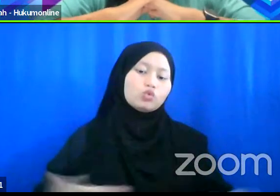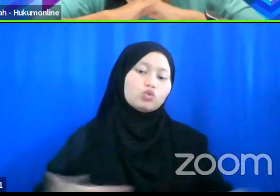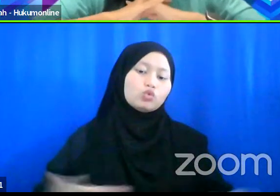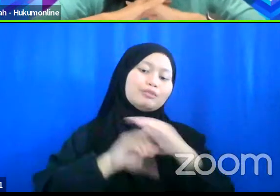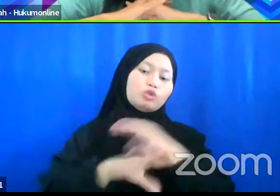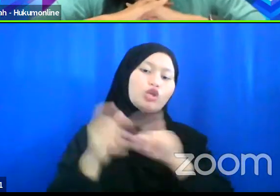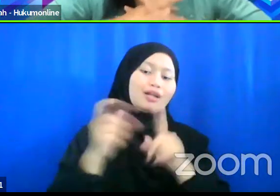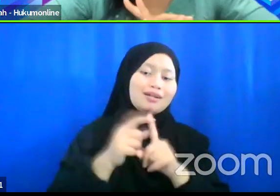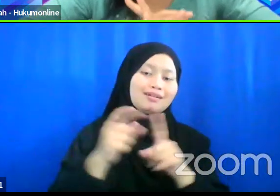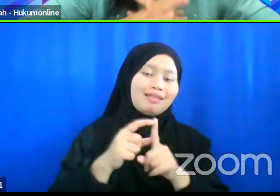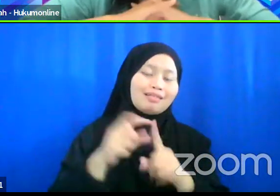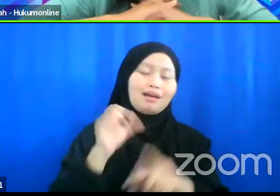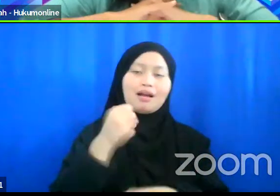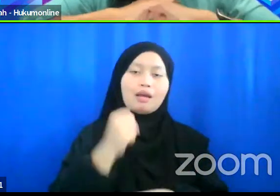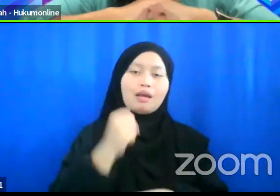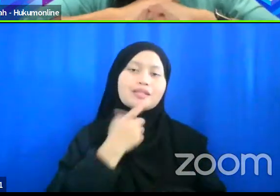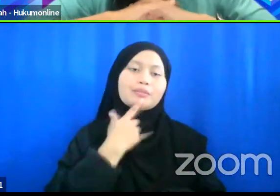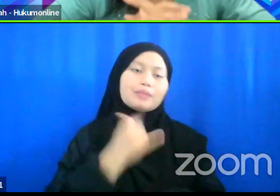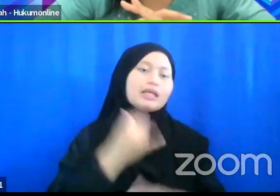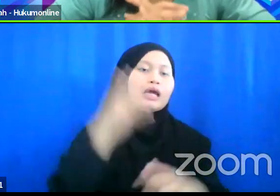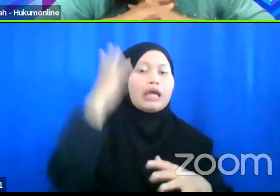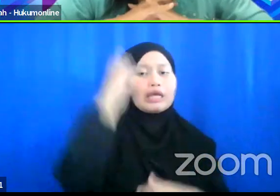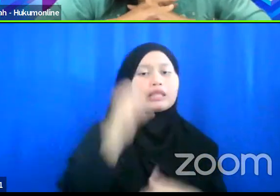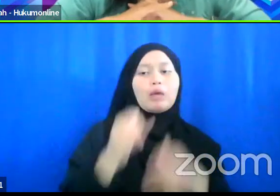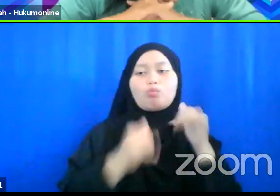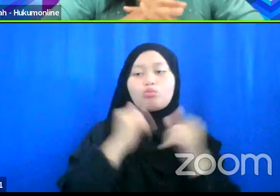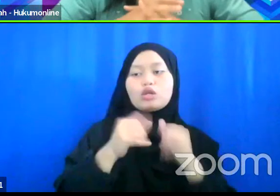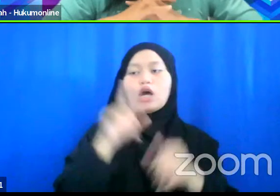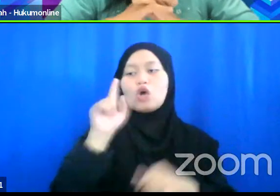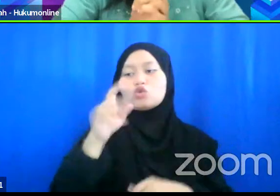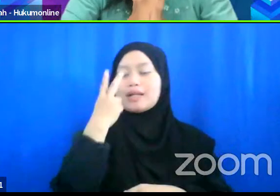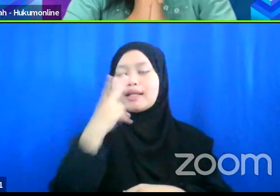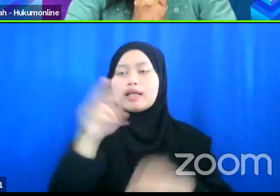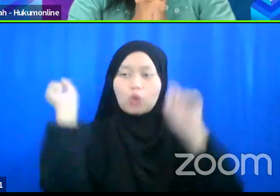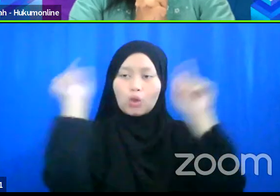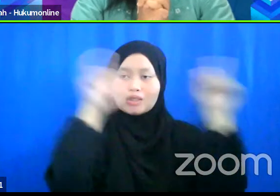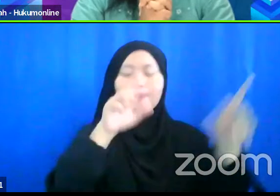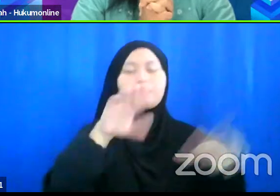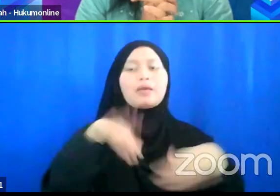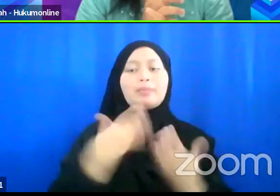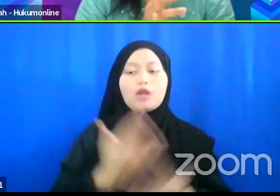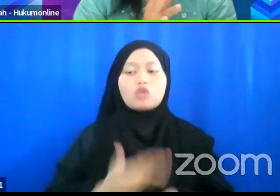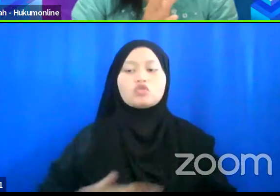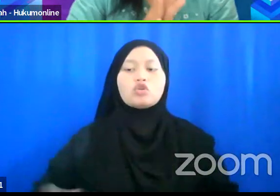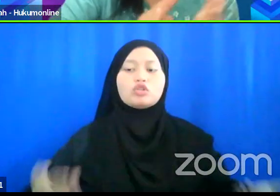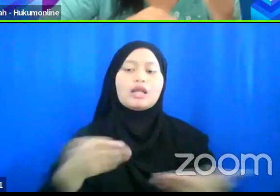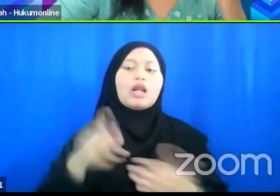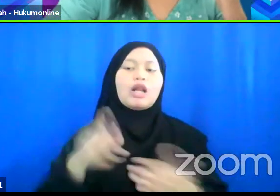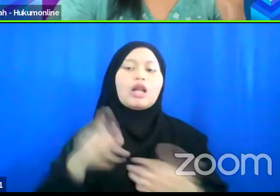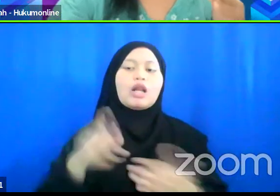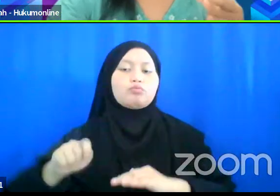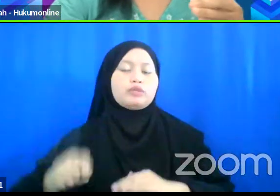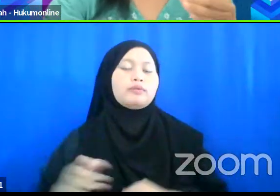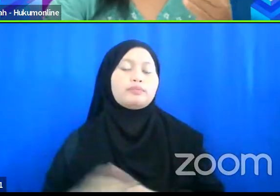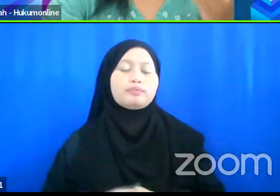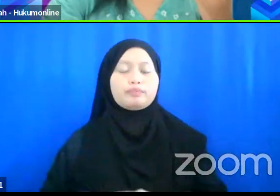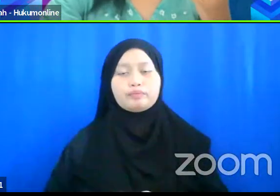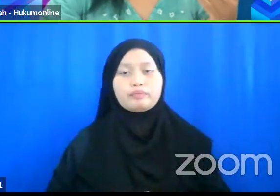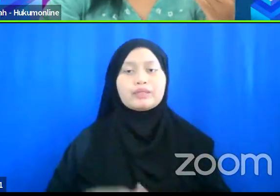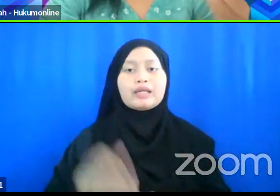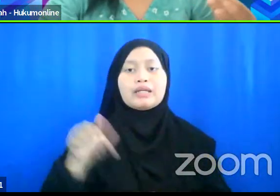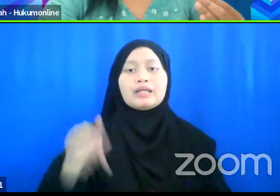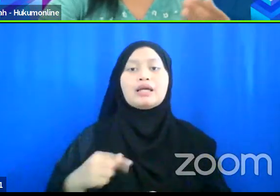data itu tidak bisa Hitam Putih kita harus perhatikan konteks dan sosiologi ya juga the situ Oke ini rawan